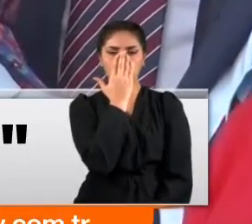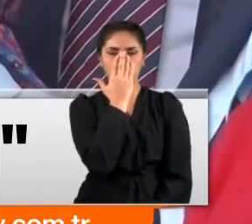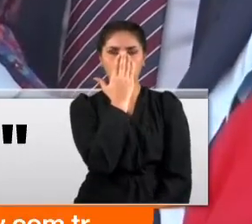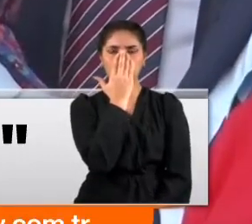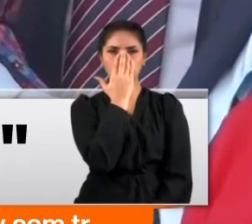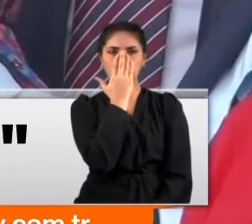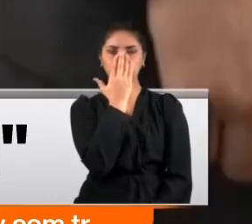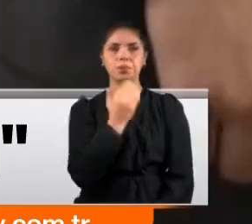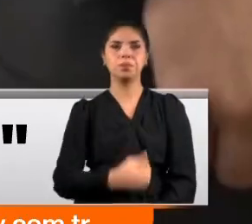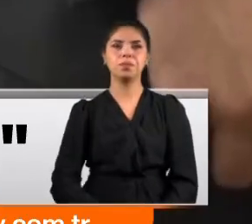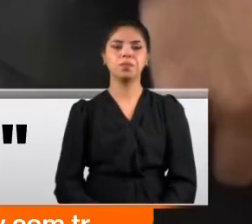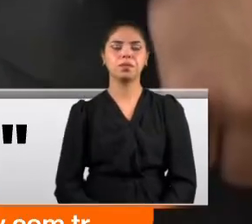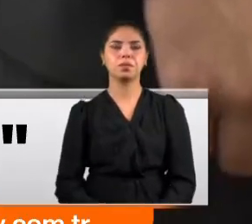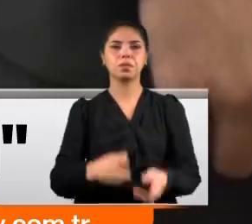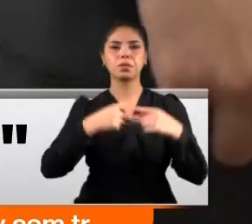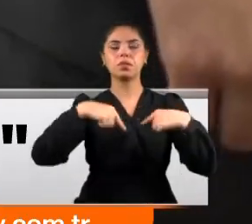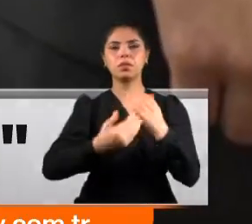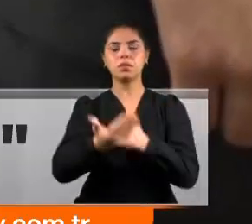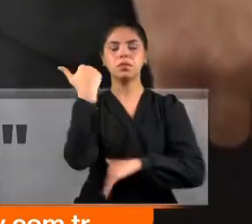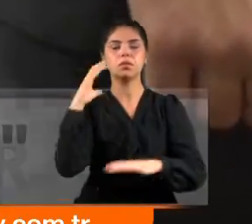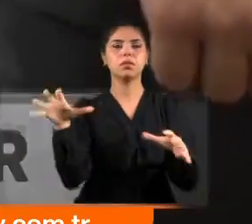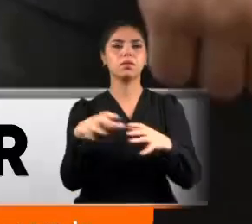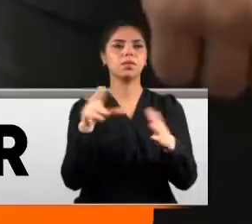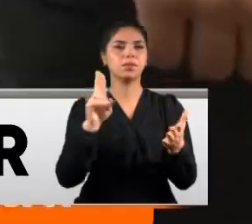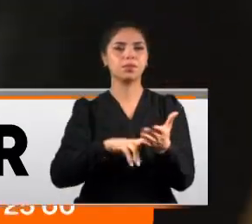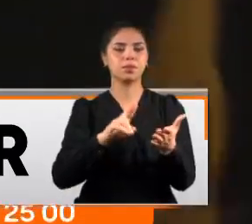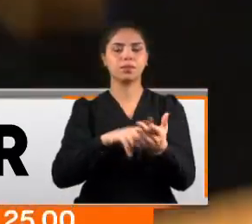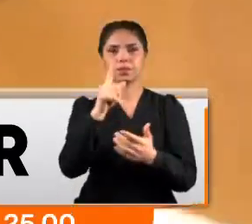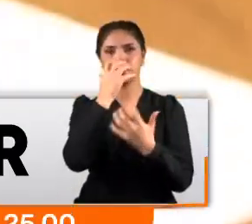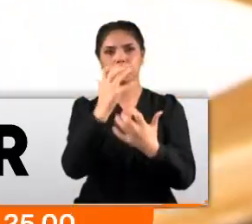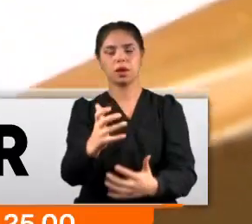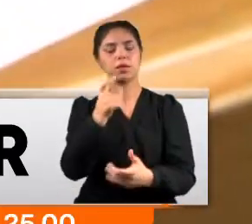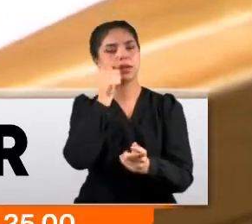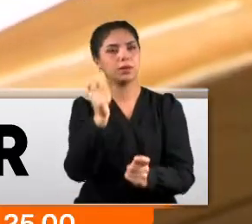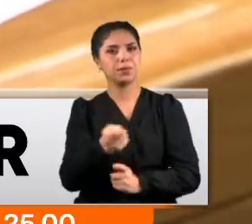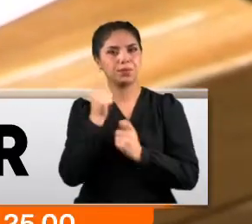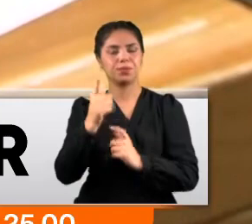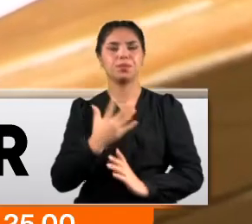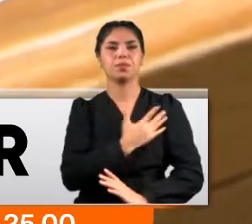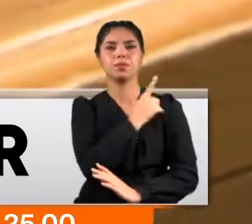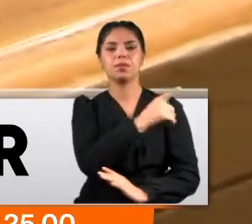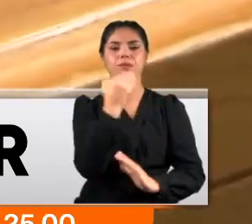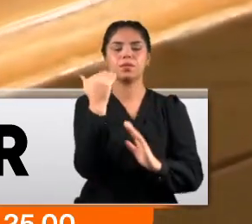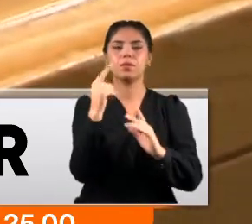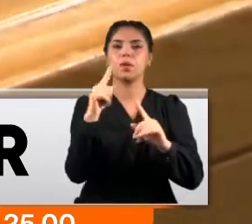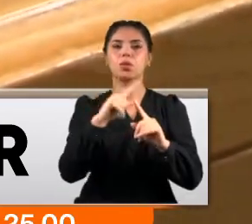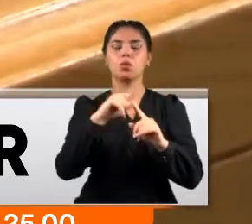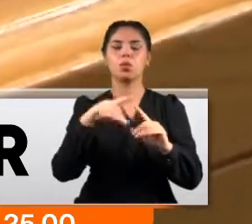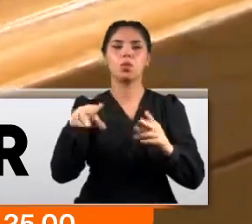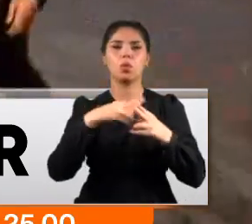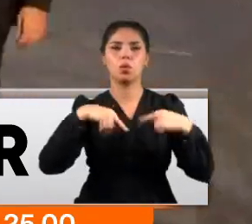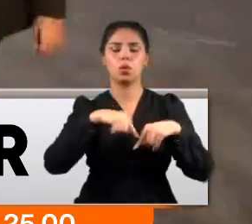gençlere verecekler Kurultay öncesi Parti üyelerinden gelen bir öneri de dikkat çekti CHP tüzük komisyonuna gelen